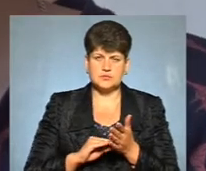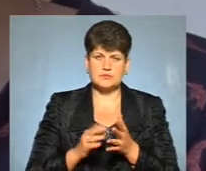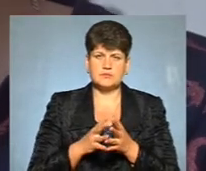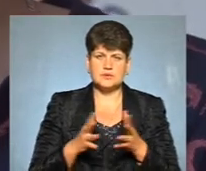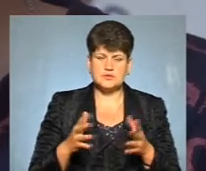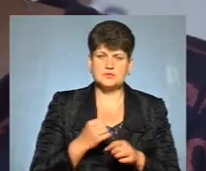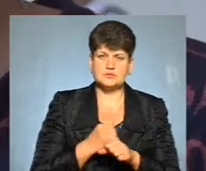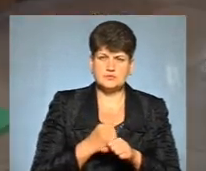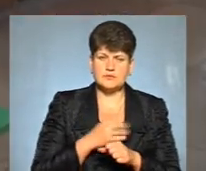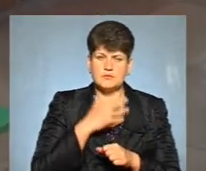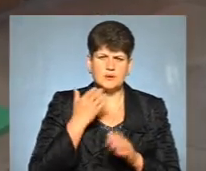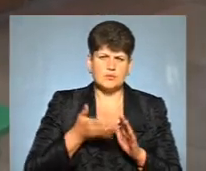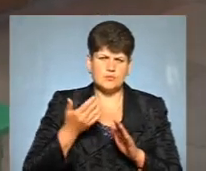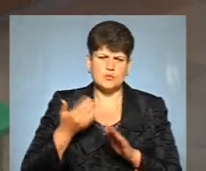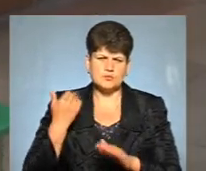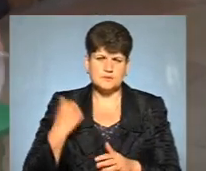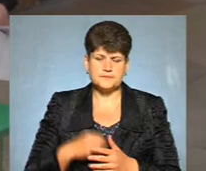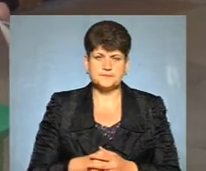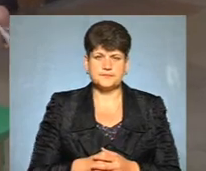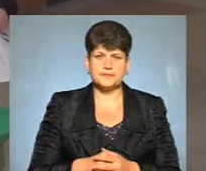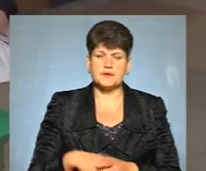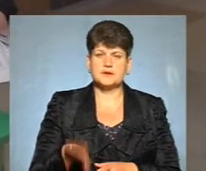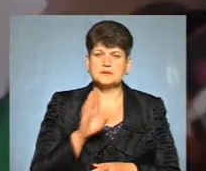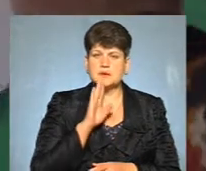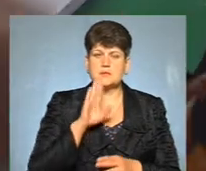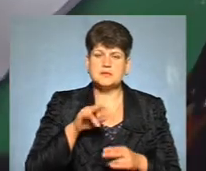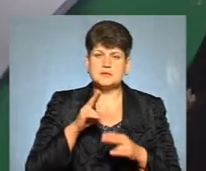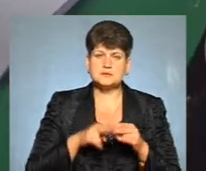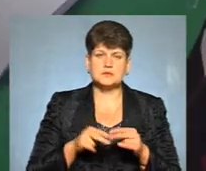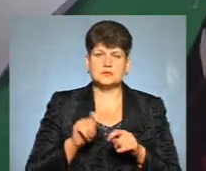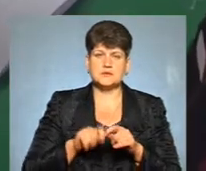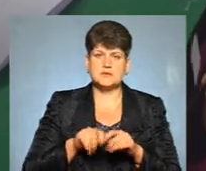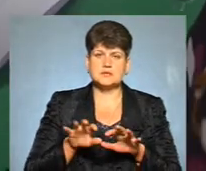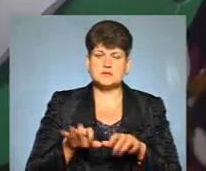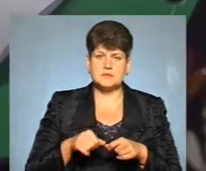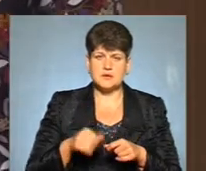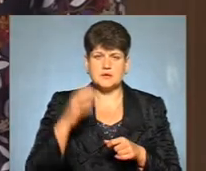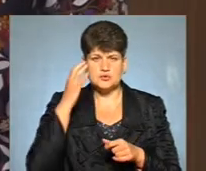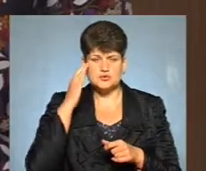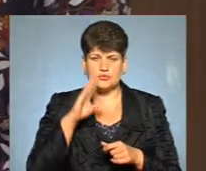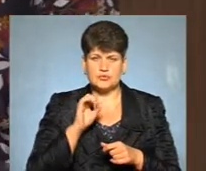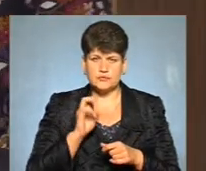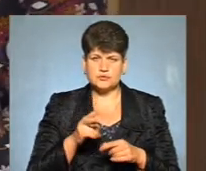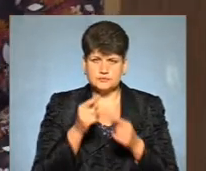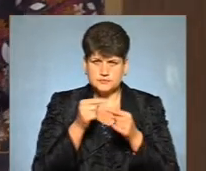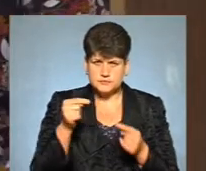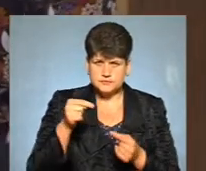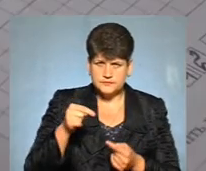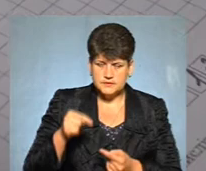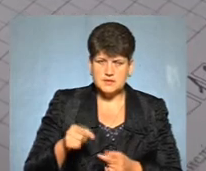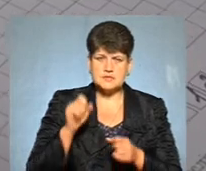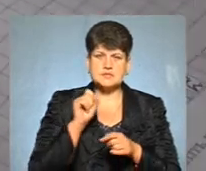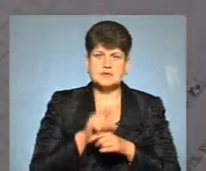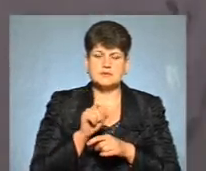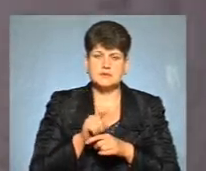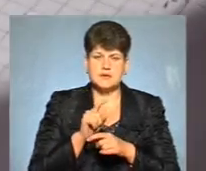зробив, звичайно, багато пропустив. Анастасія Левчук після закінчення тестування забрала чернетку, щоб звірити завдання на сайті Івано-Франківського